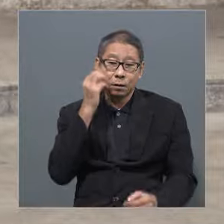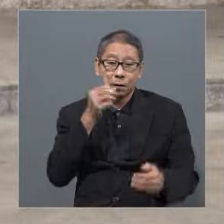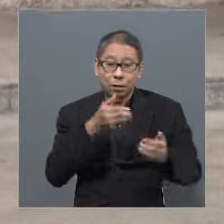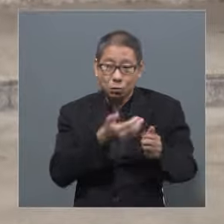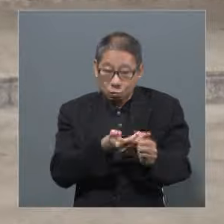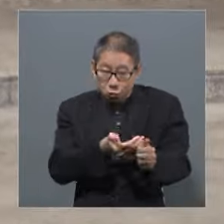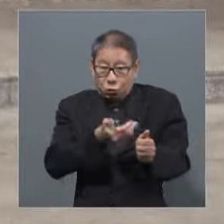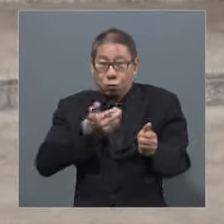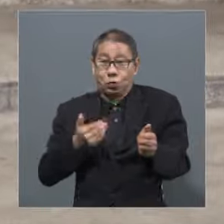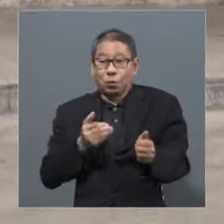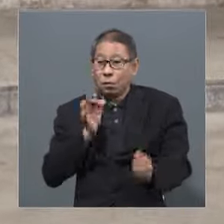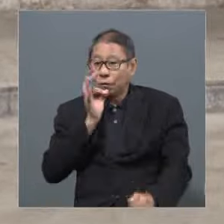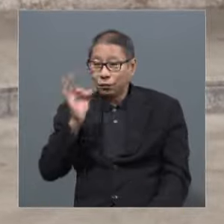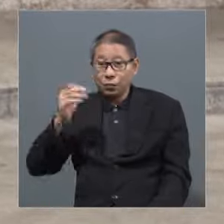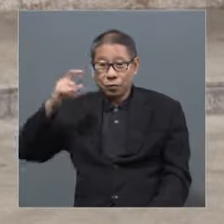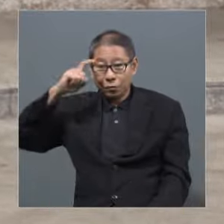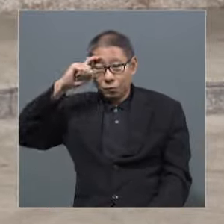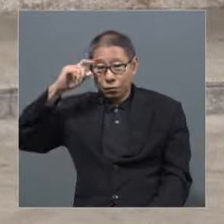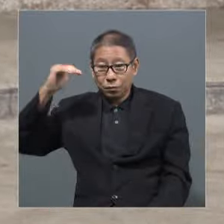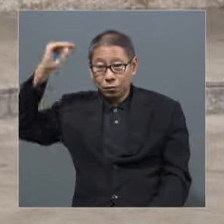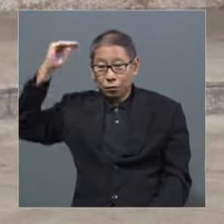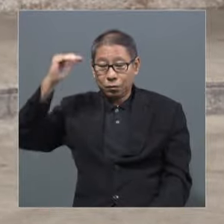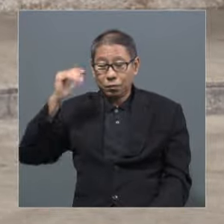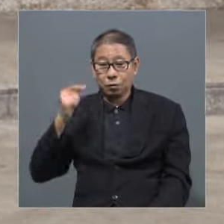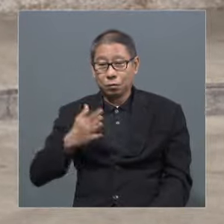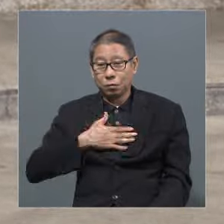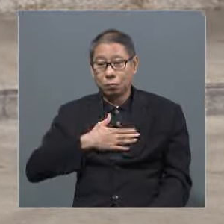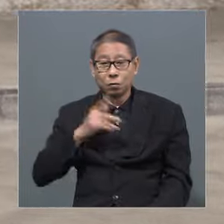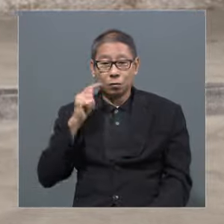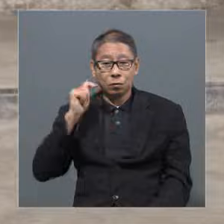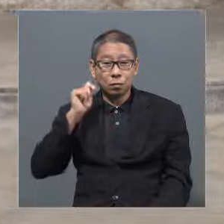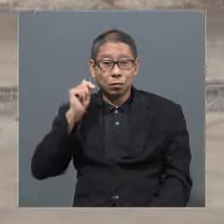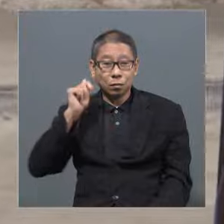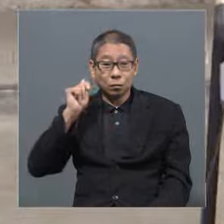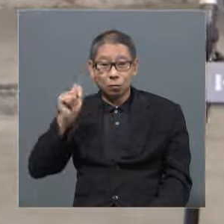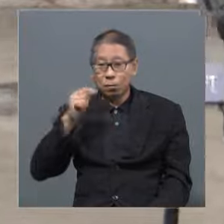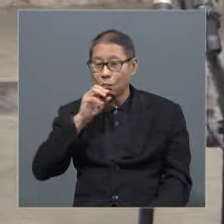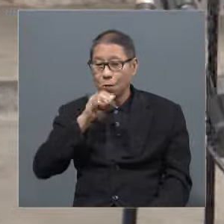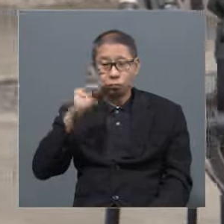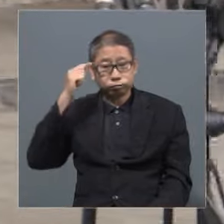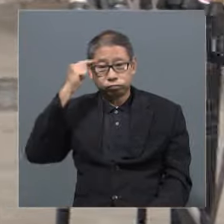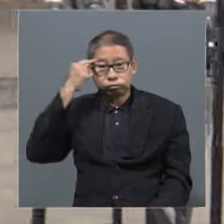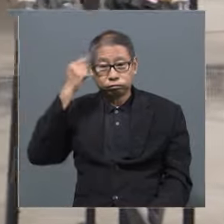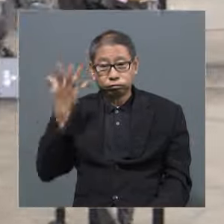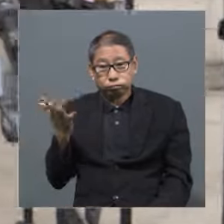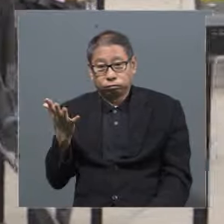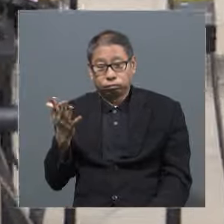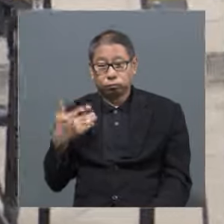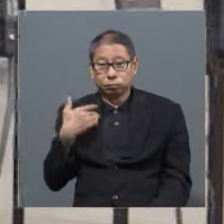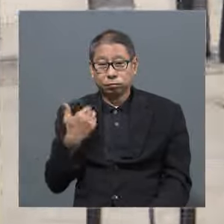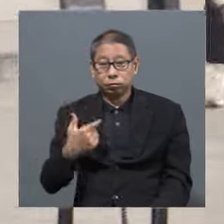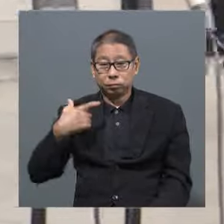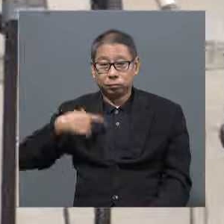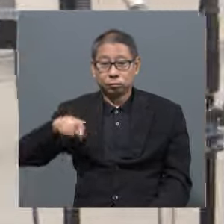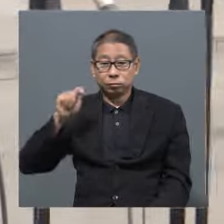การกล่าวหานายกรัฐมนตรีเจ้าตัวระบุบอกว่าไม่ทราบรายละเอียดนะแต่อาจมีคนใกล้ชิดนายกไปพูดคุยอันนี้คือสิ่งที่ท่า